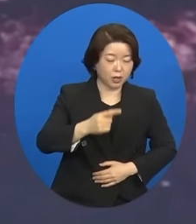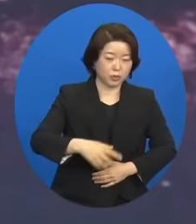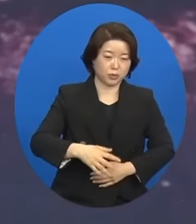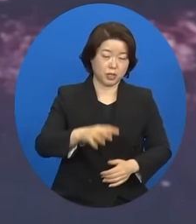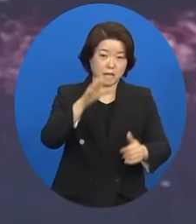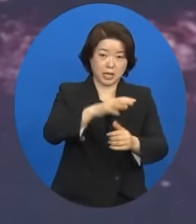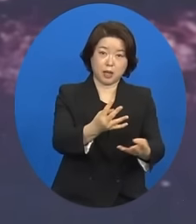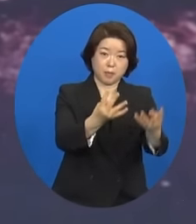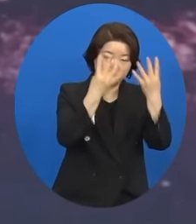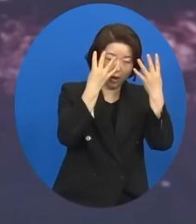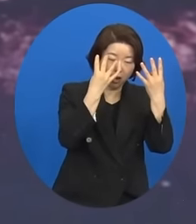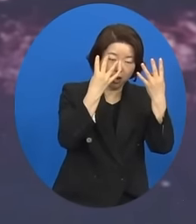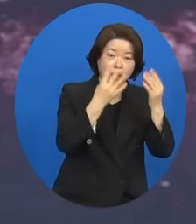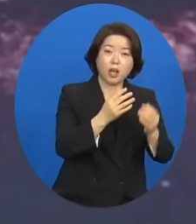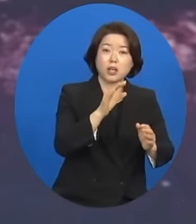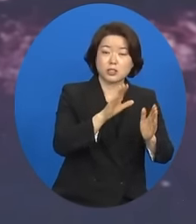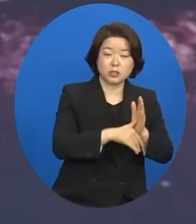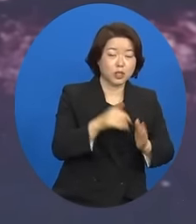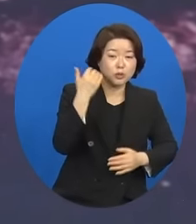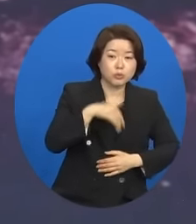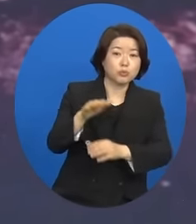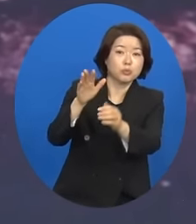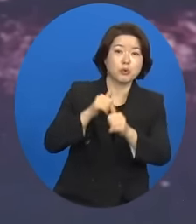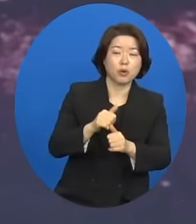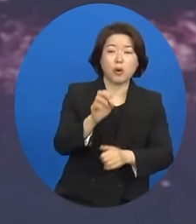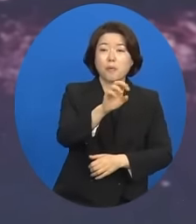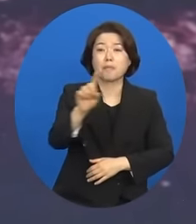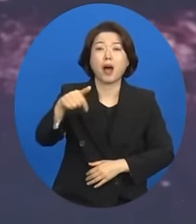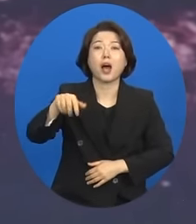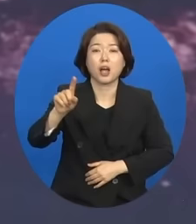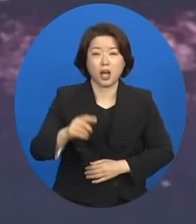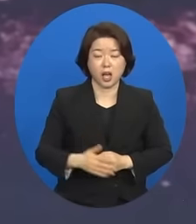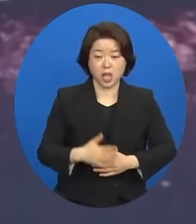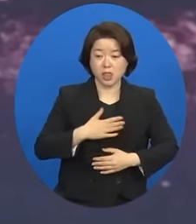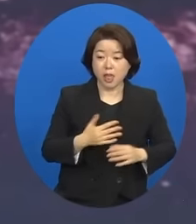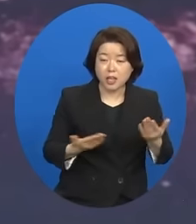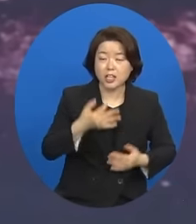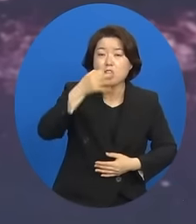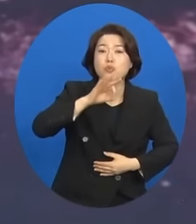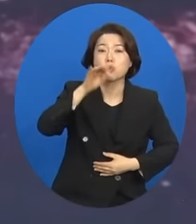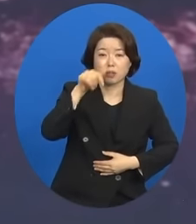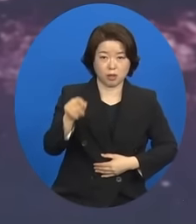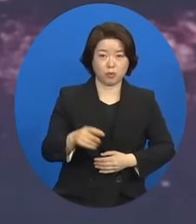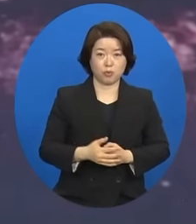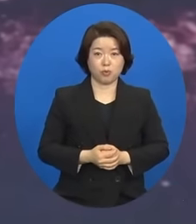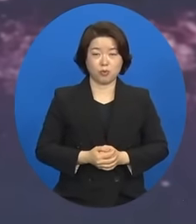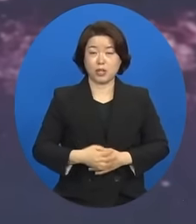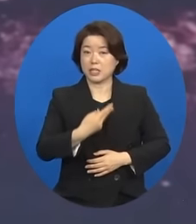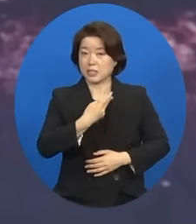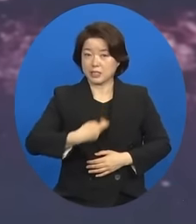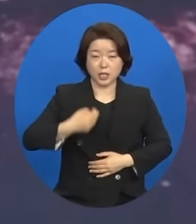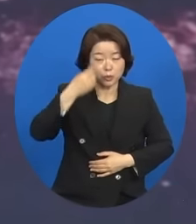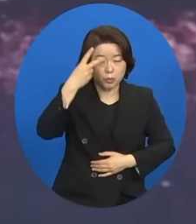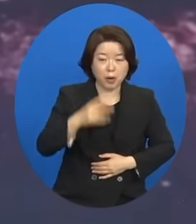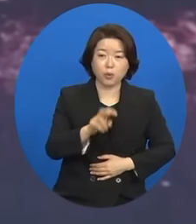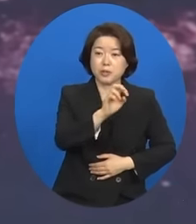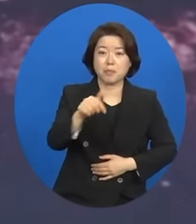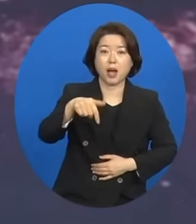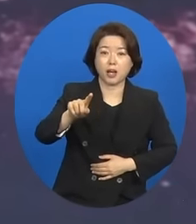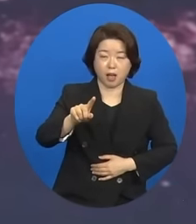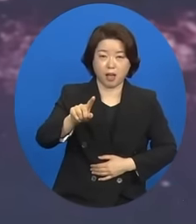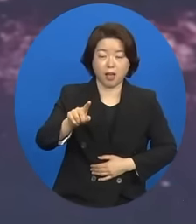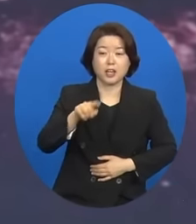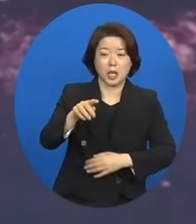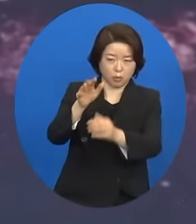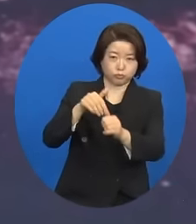때 누구를 오라고 합니까 마가를 오라고 그가 나의 일에 유익하다고 이제는이 사도 바울이 마가를 찾아요